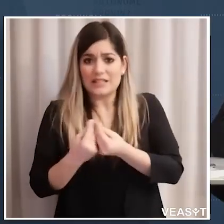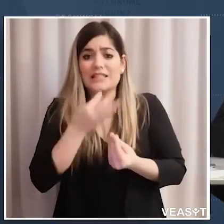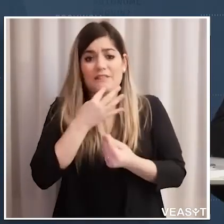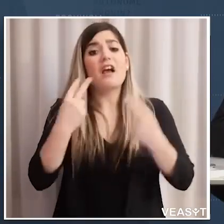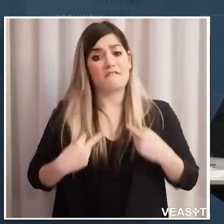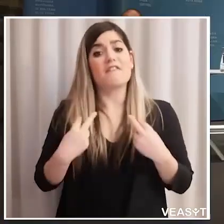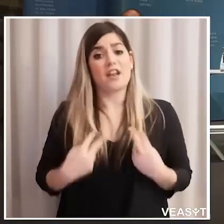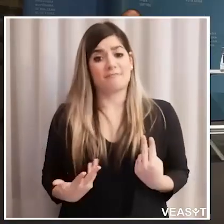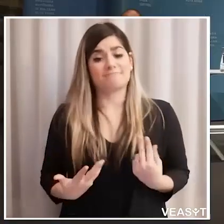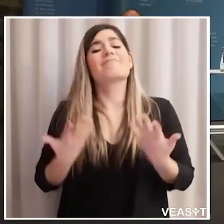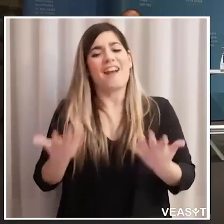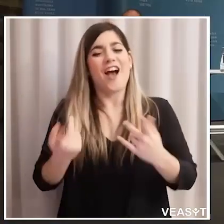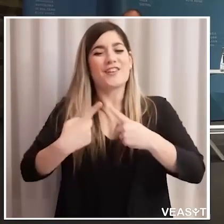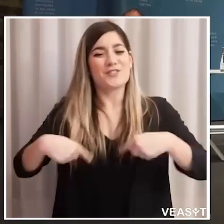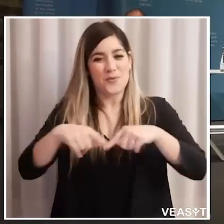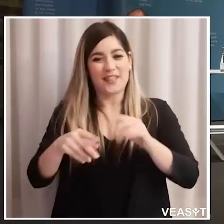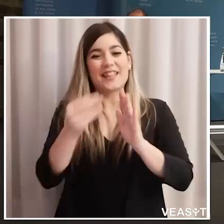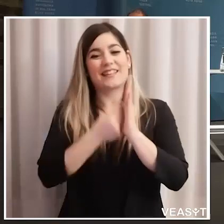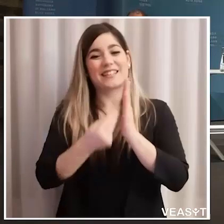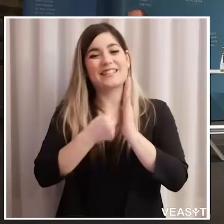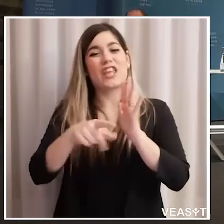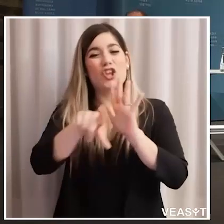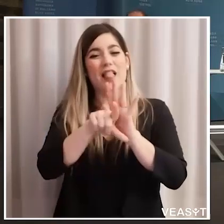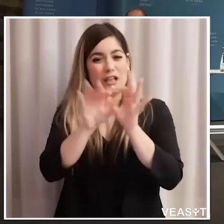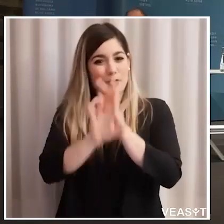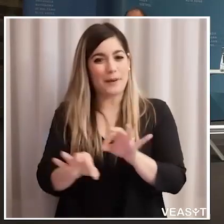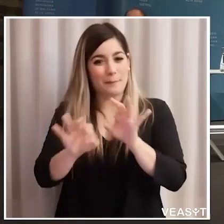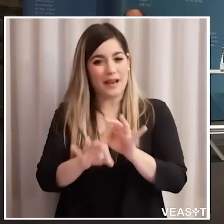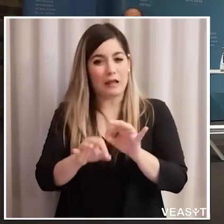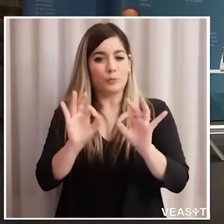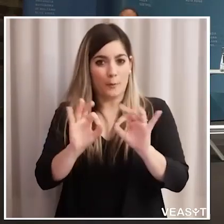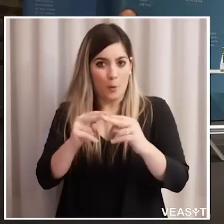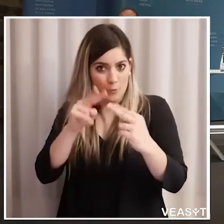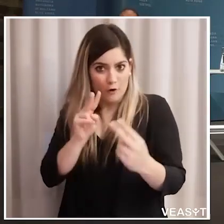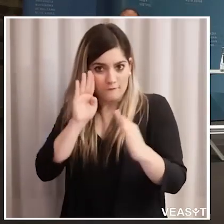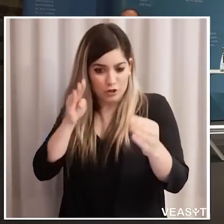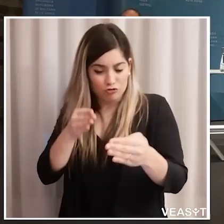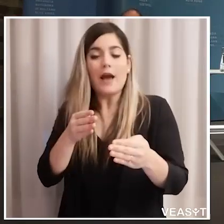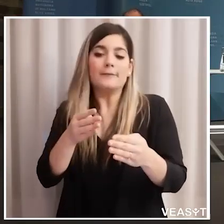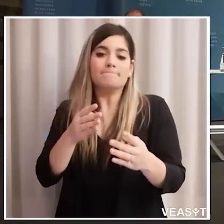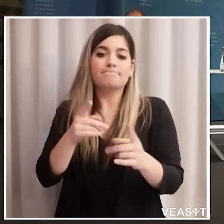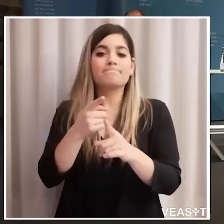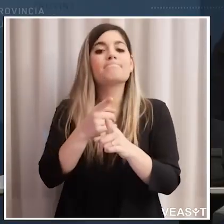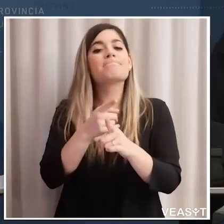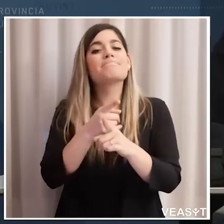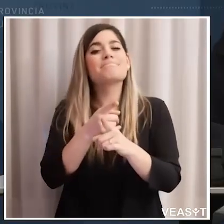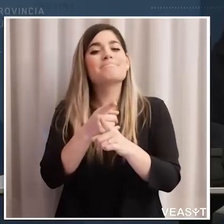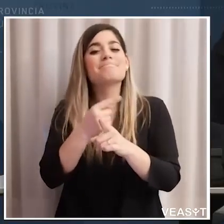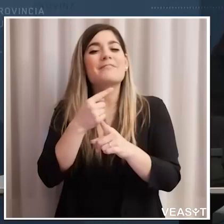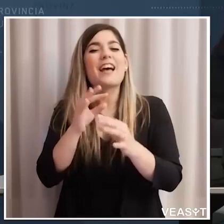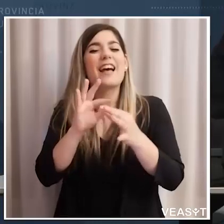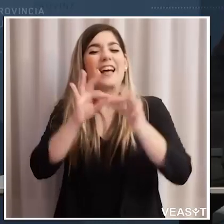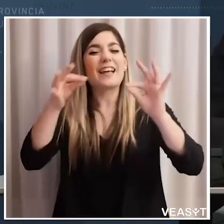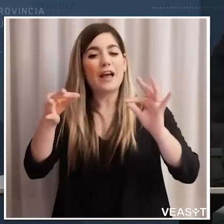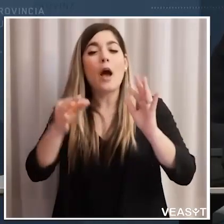varato dalla Giunta un disegno di legge provinciale che, per farvi capire l'approccio, si intitola «Misure